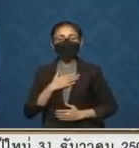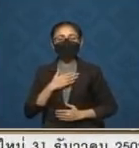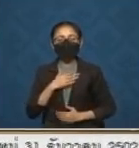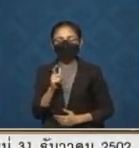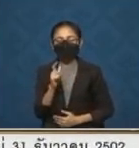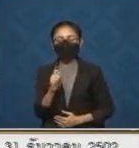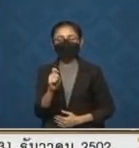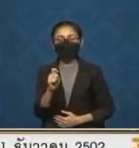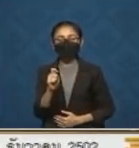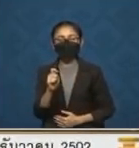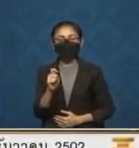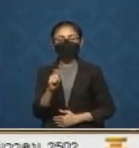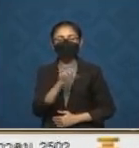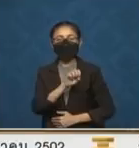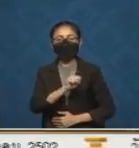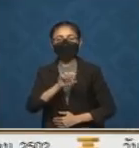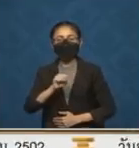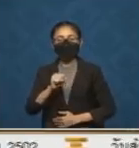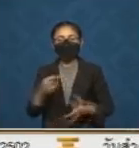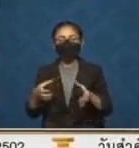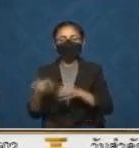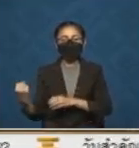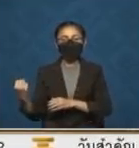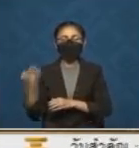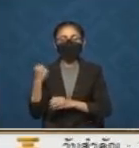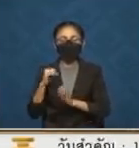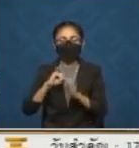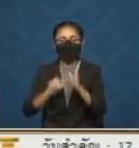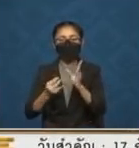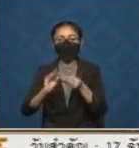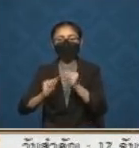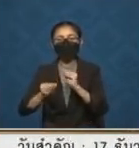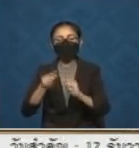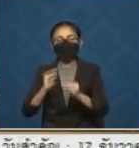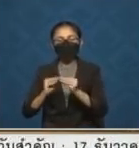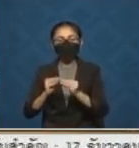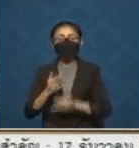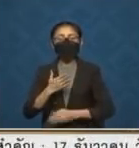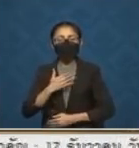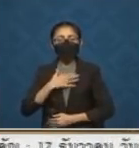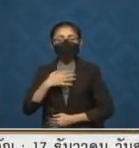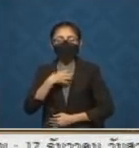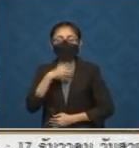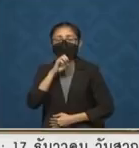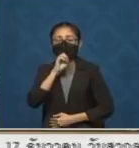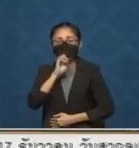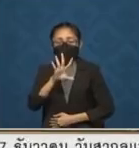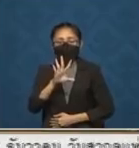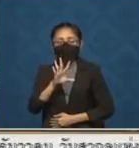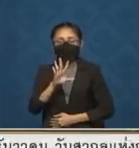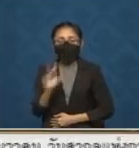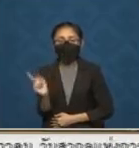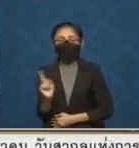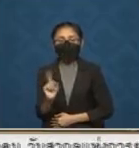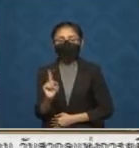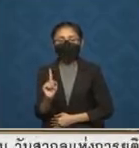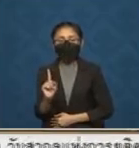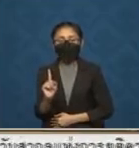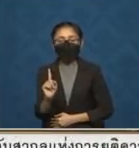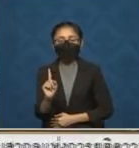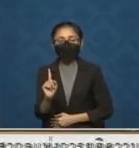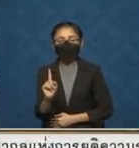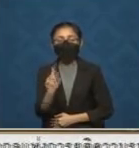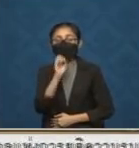บอกพี่ป๋องฮะระหว่างรอสมาชิกมาเนี่ยคุณสุภชัยกดออดเรียกสมาชิกหลายครั้งแล้วขอร้องให้รีบเข้าห้องประชุ